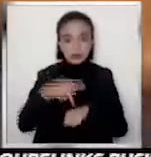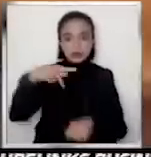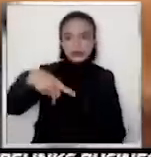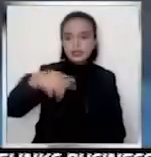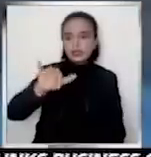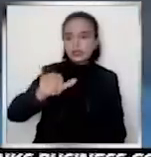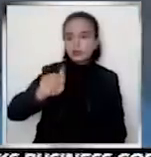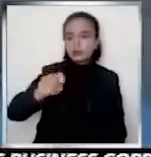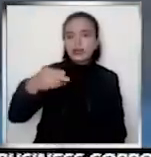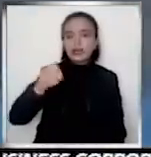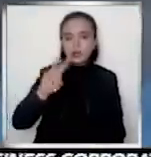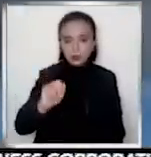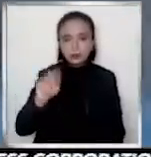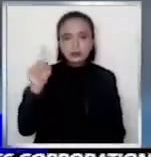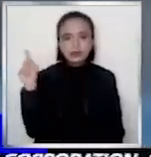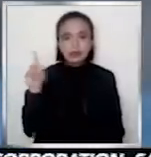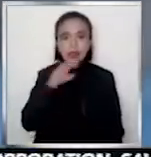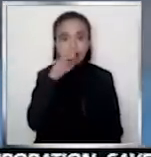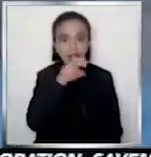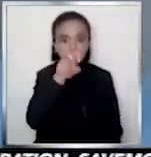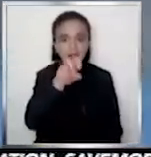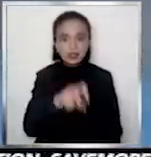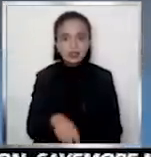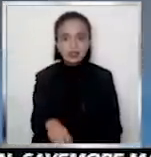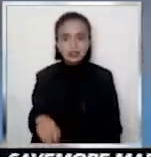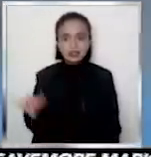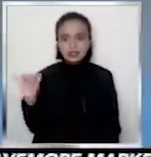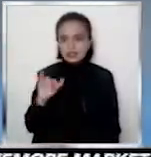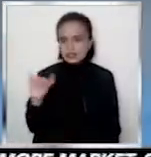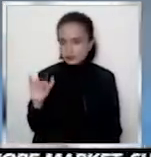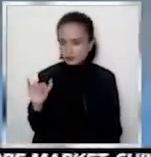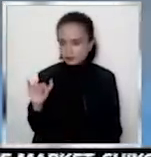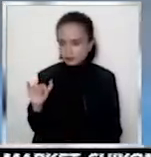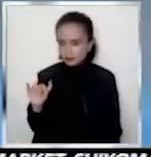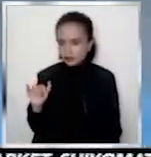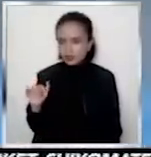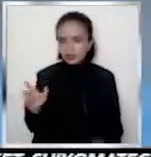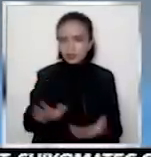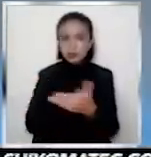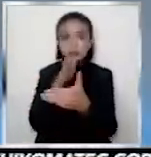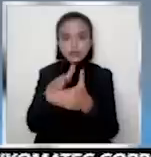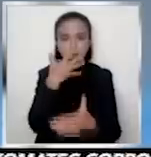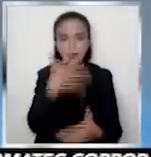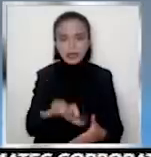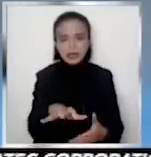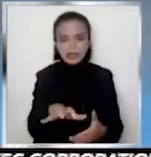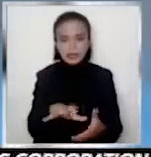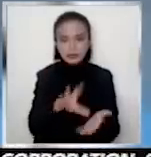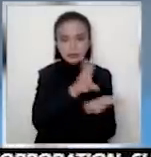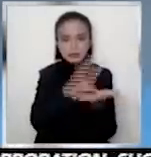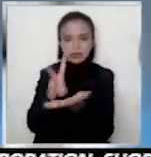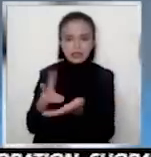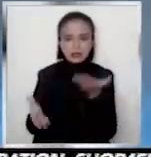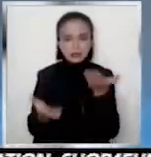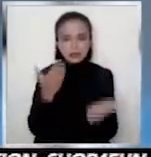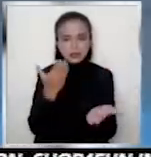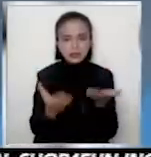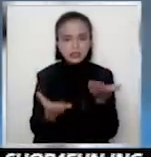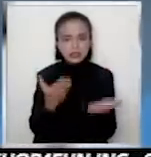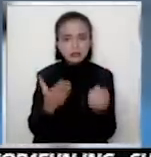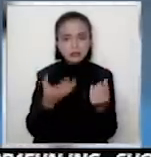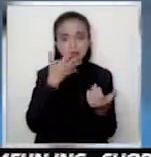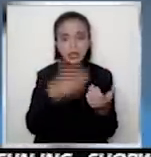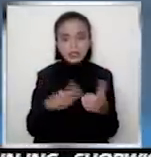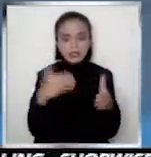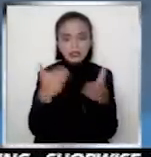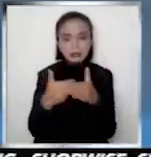ahas. Reptiles, they like going to warm area, so mainit siguro yung dun sa may malapit sa makina